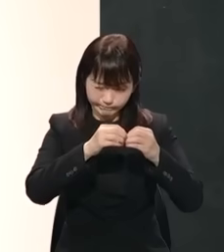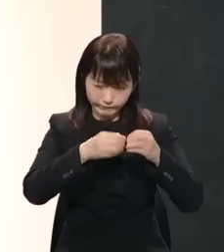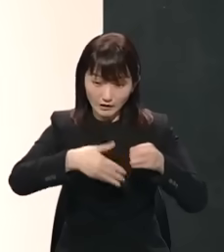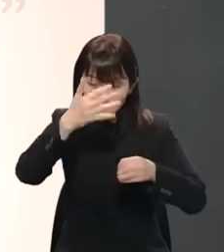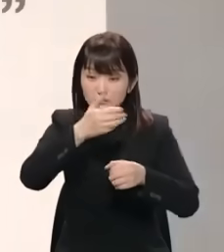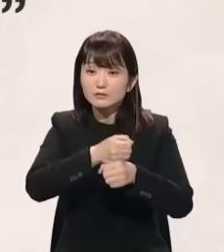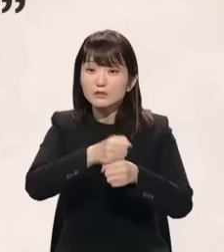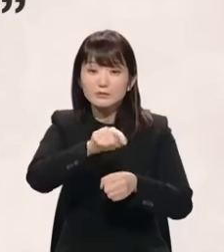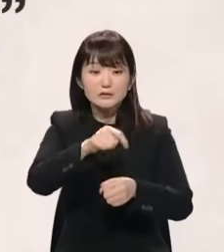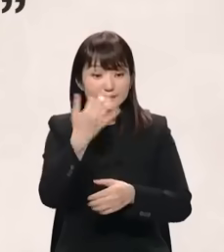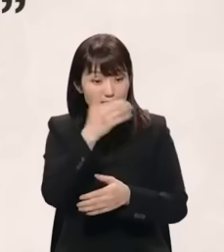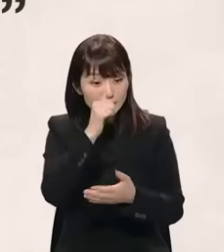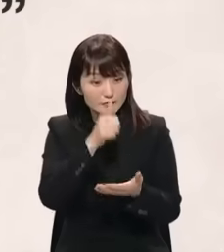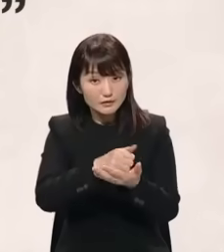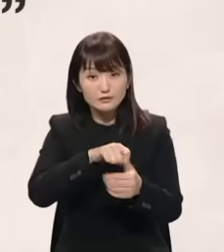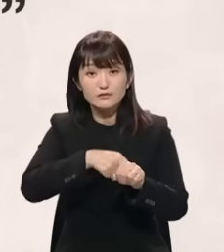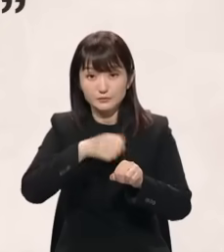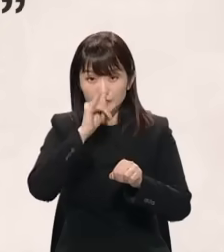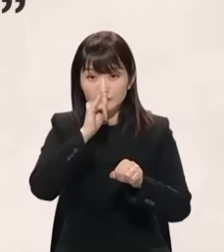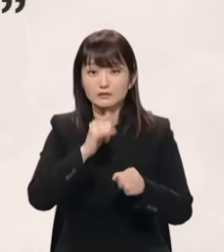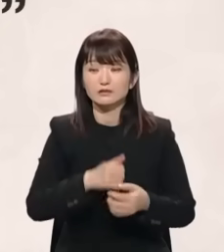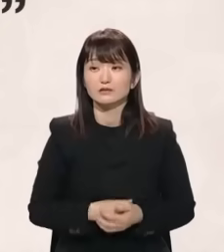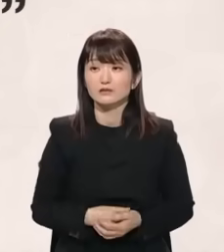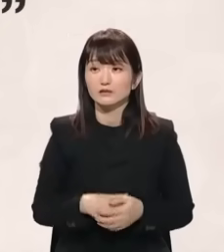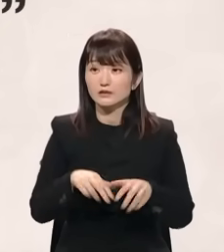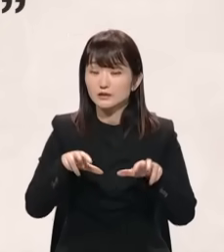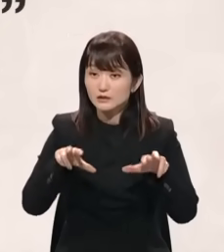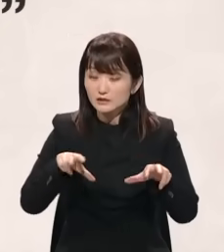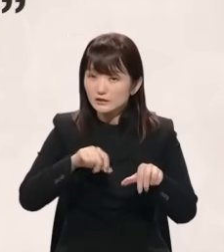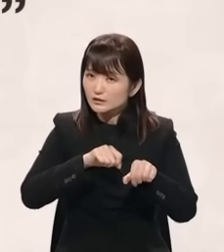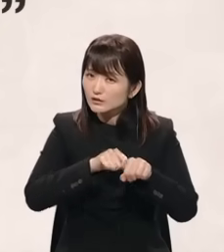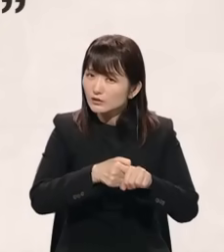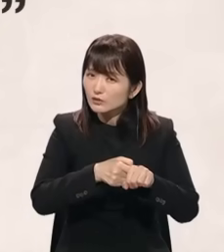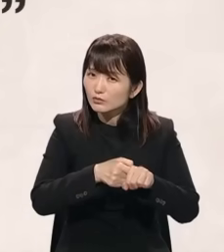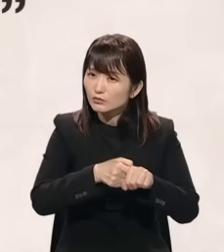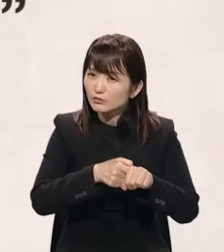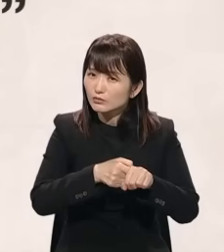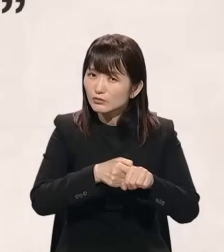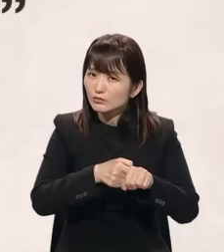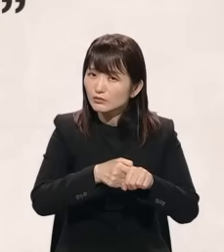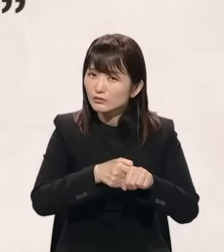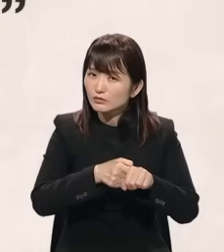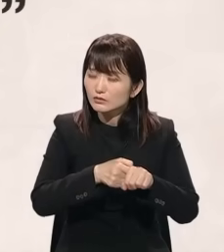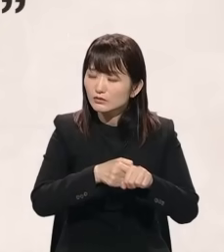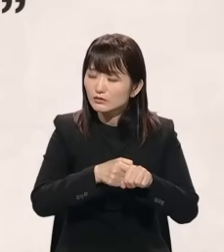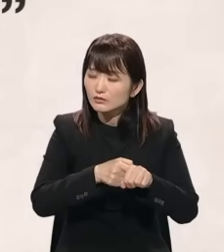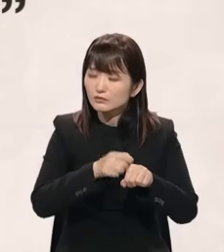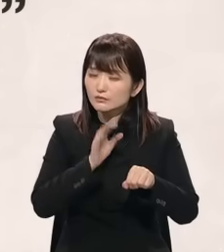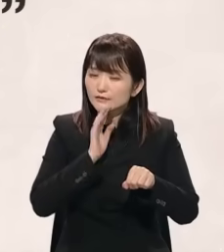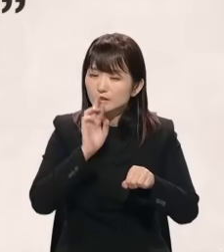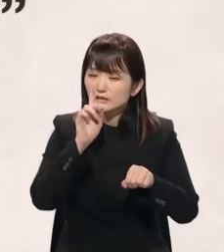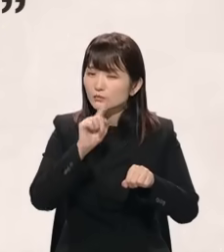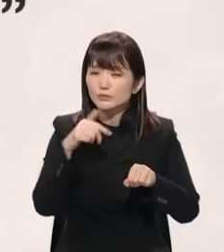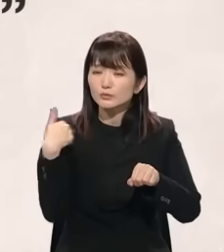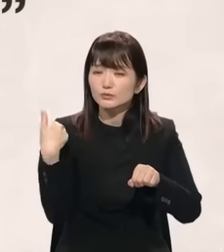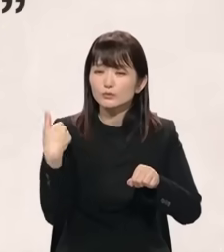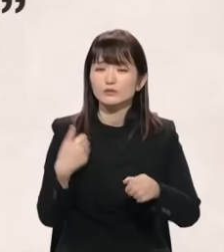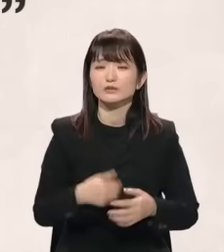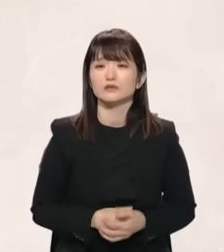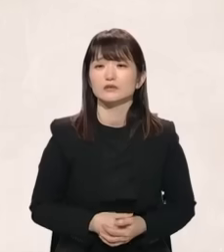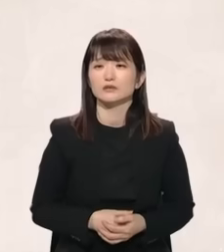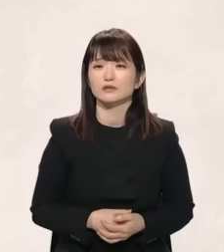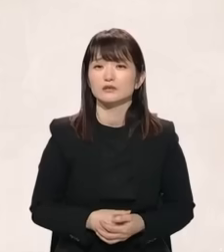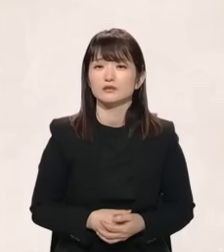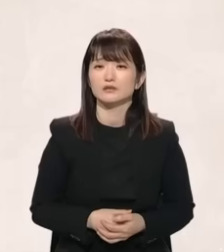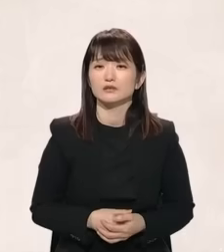자체를 성범죄로 처벌하고 했습니다 그런데 지금 그게 처벌 대상인지 모르는 사람도 많을 것 같아 불법 촬영은 아니기 때문에 그리고 막기가